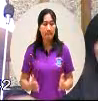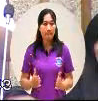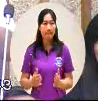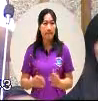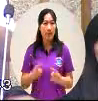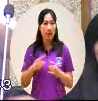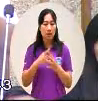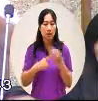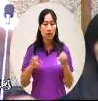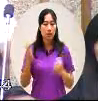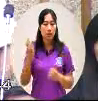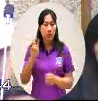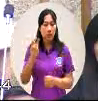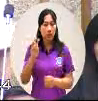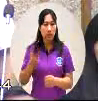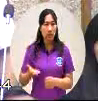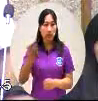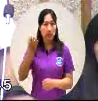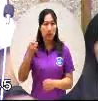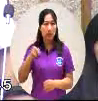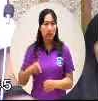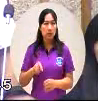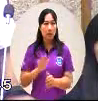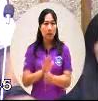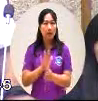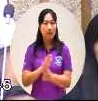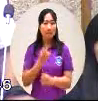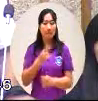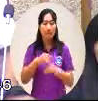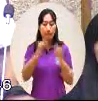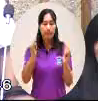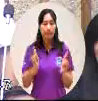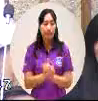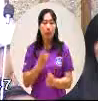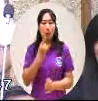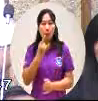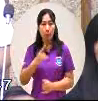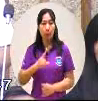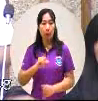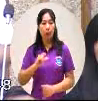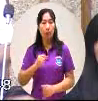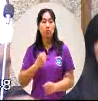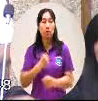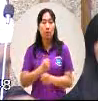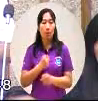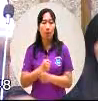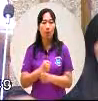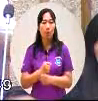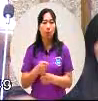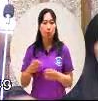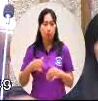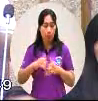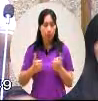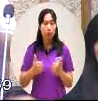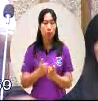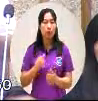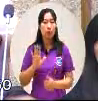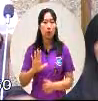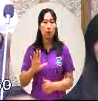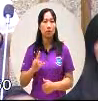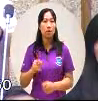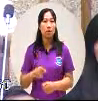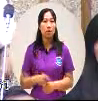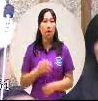跟行政人员的这个等于是工作的一个就业机会了啊。所以我希望柯议员在这个部分如果有机会的话，本人也